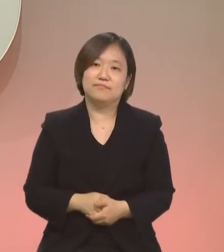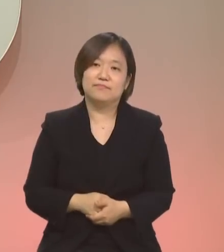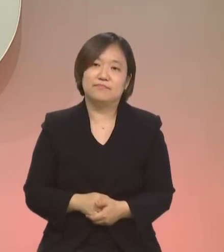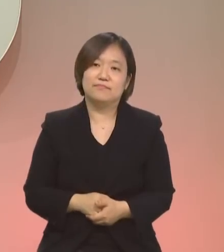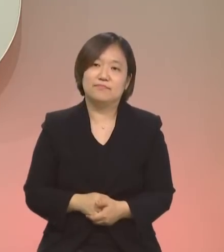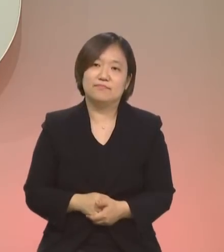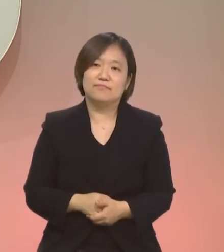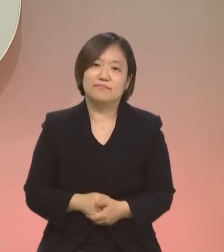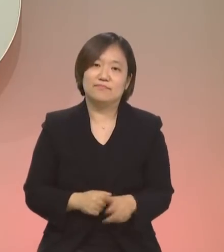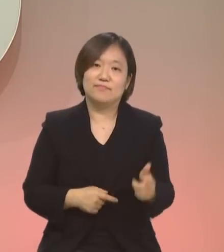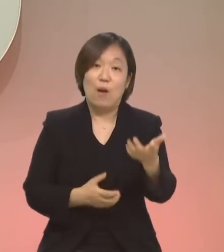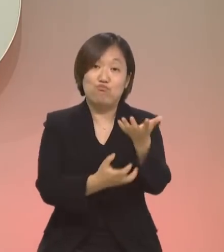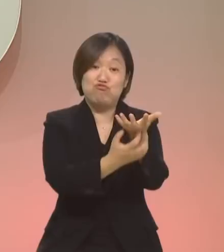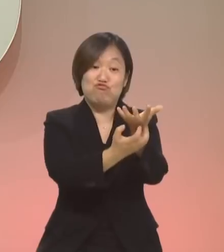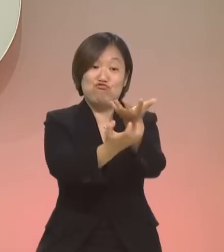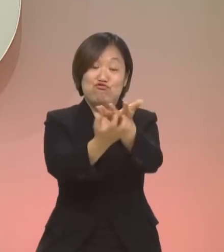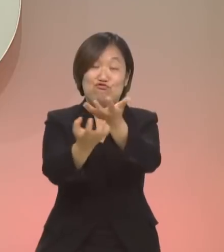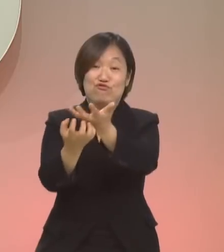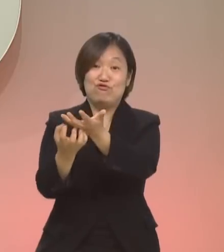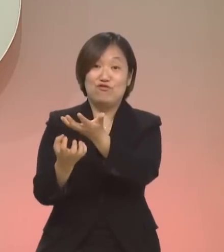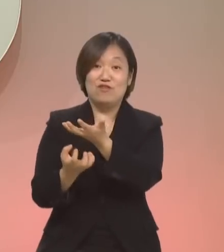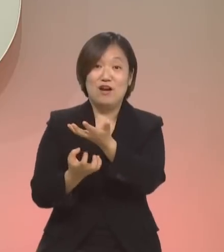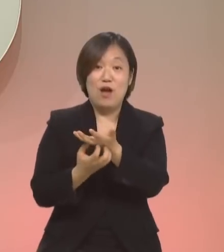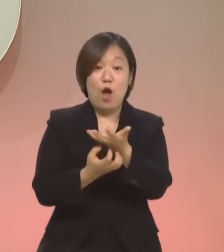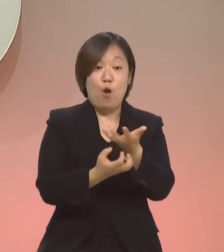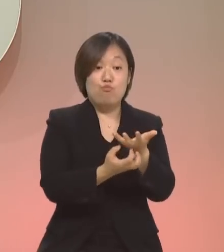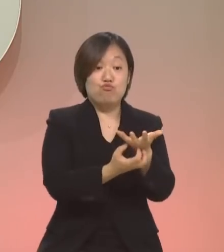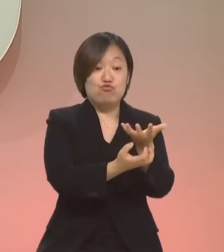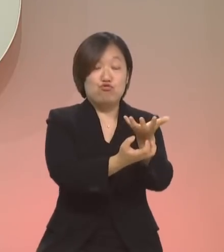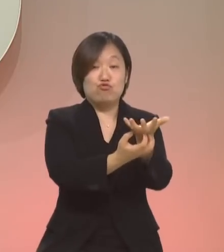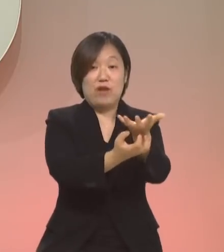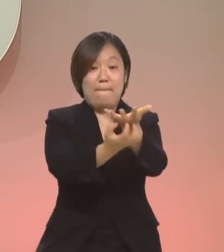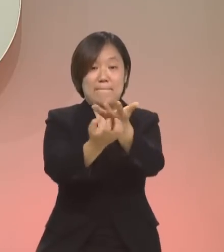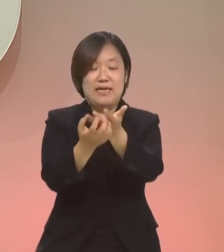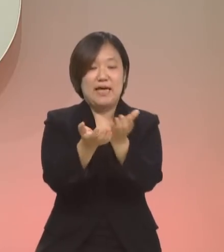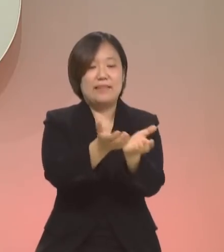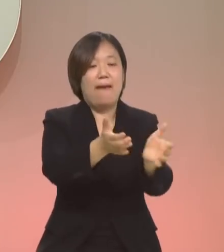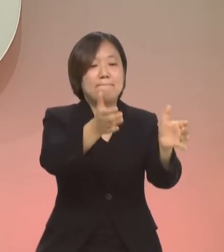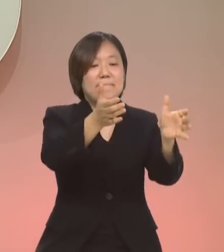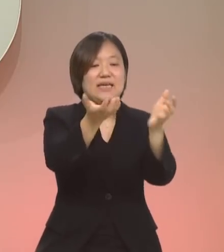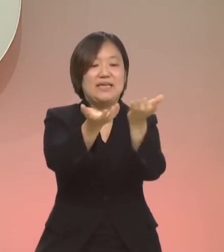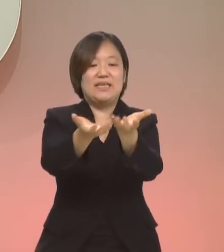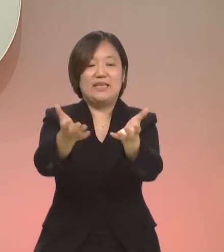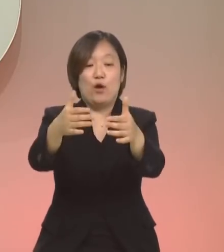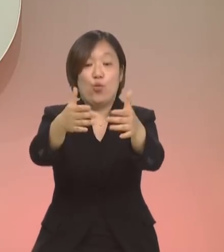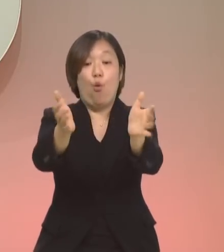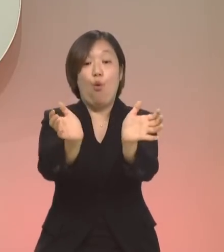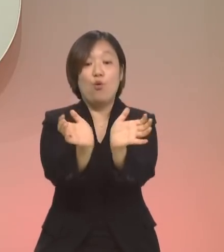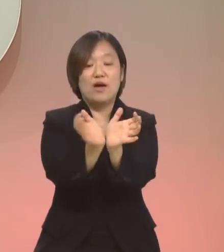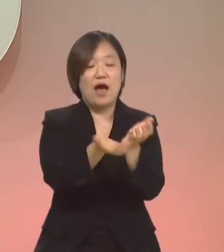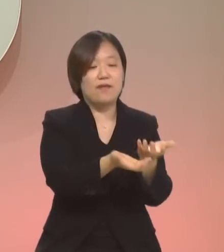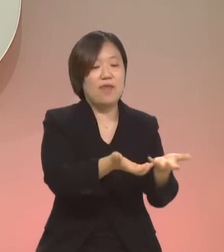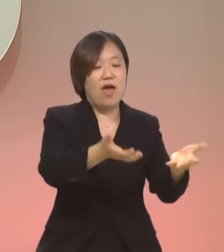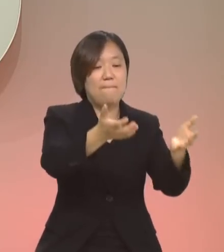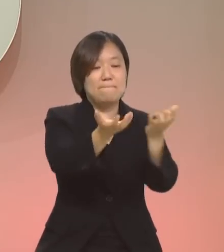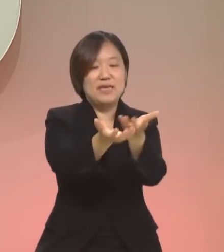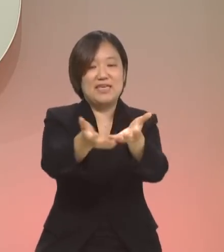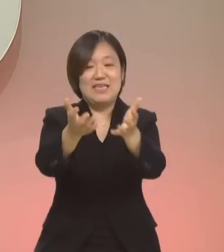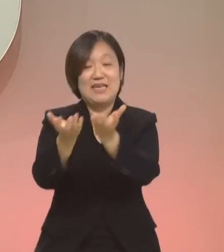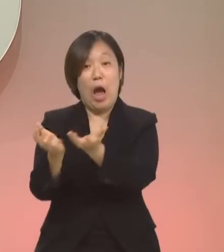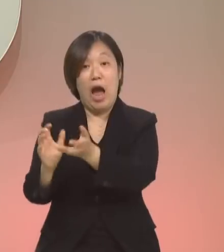가스레인지 위에다 가스레인지에다 동그란 냄비 동글동글한 냄비 냄비 3개를 이렇게